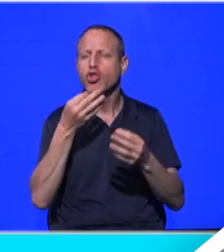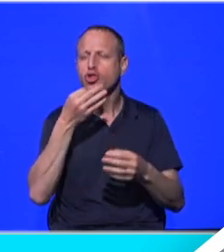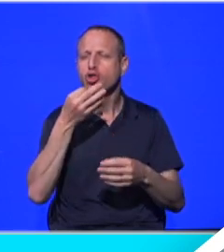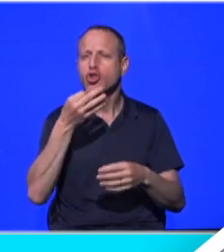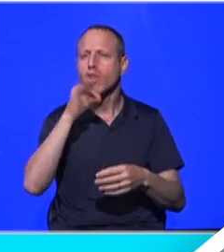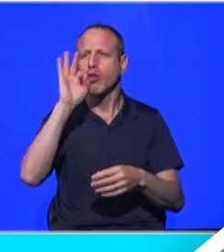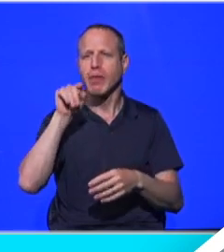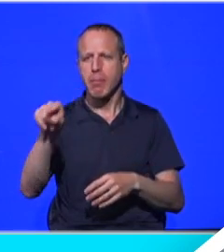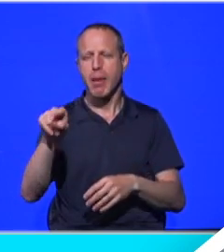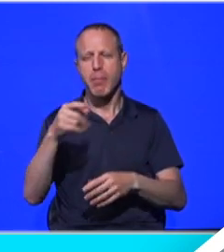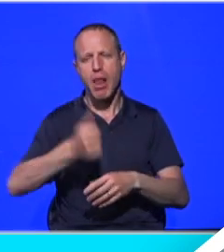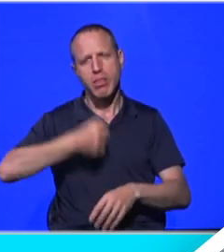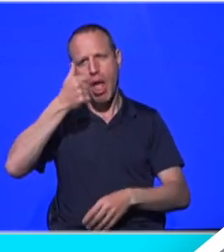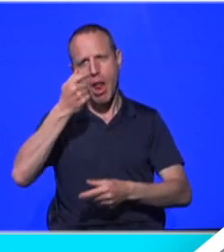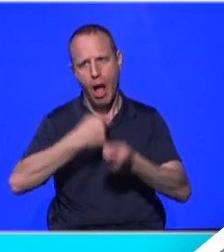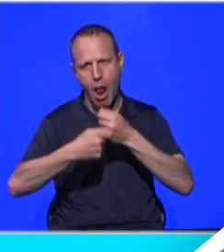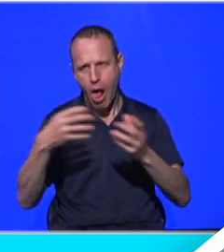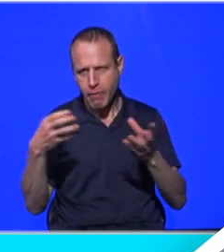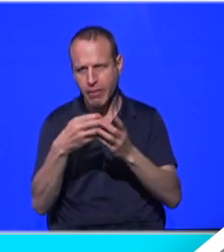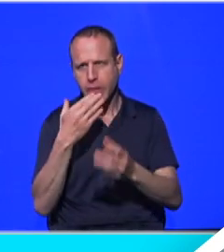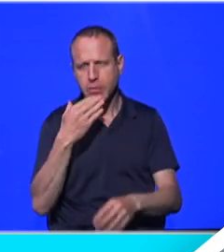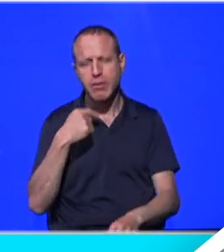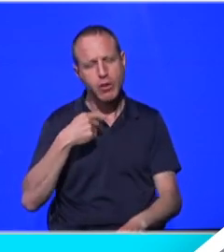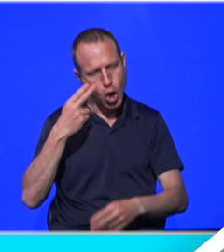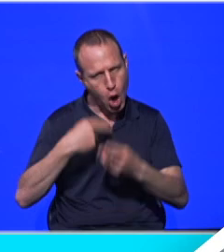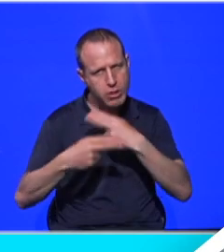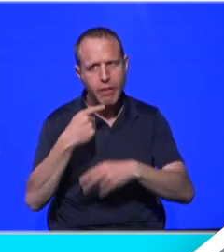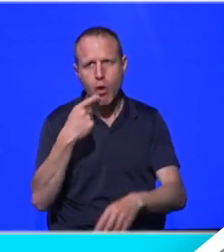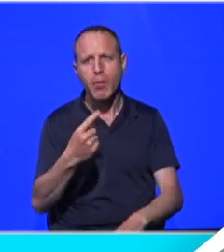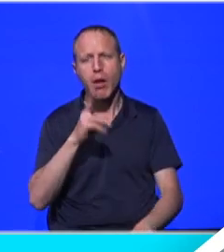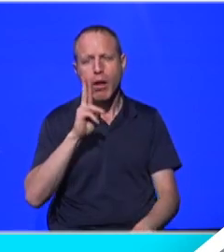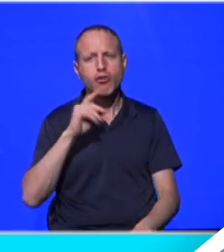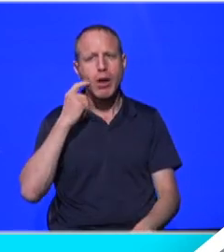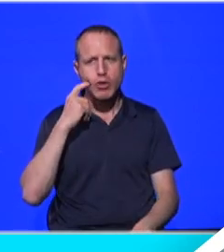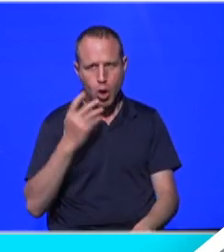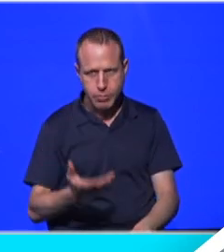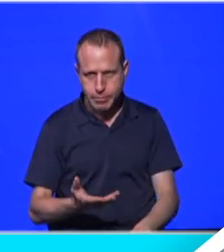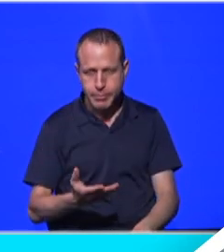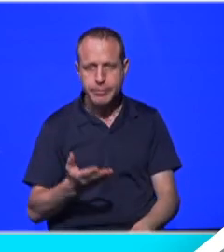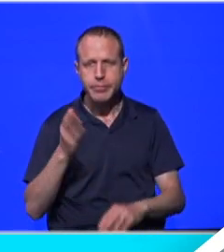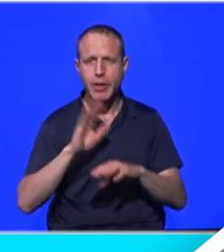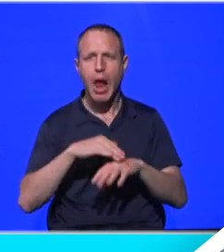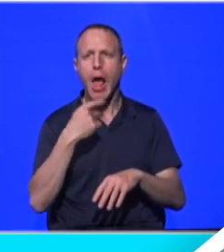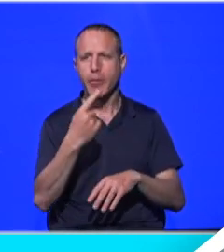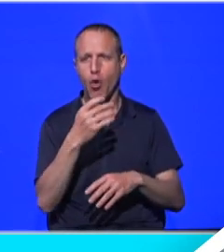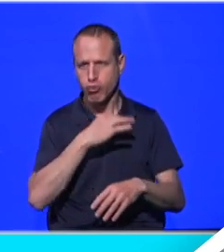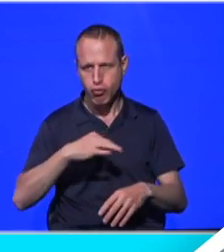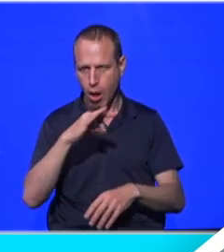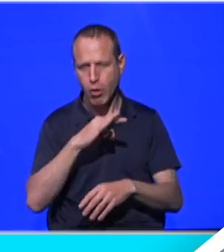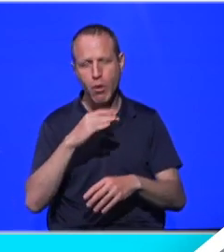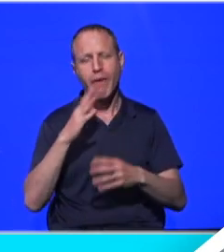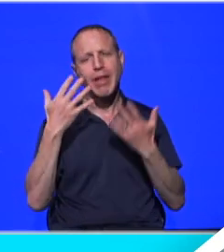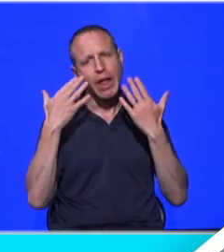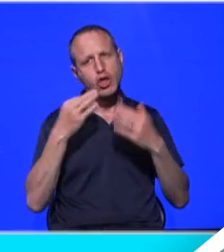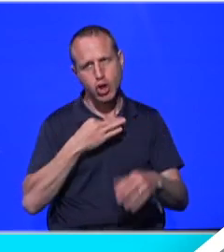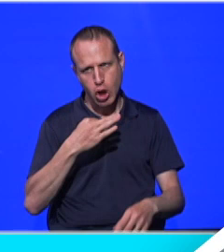לנהל את הכלכלה והחברה בישראל. ואני חוזר ואומר, אפשר לצחוק על האמירות שלנו ועל התחזיות